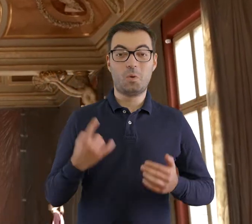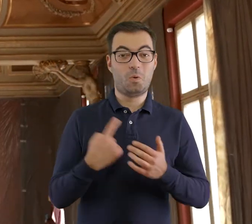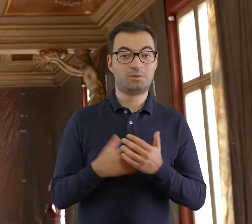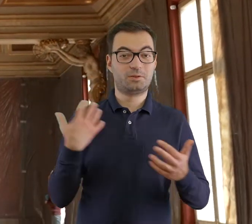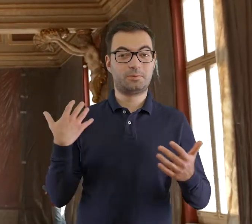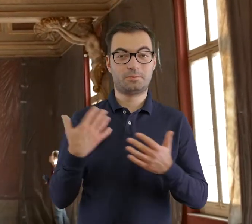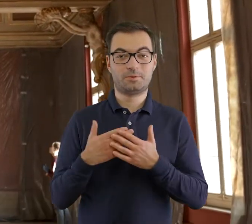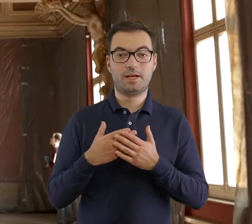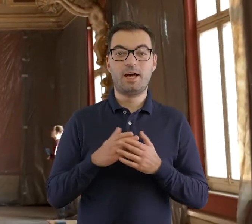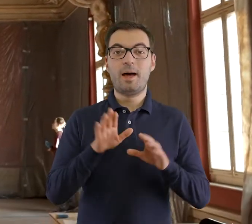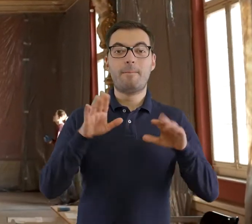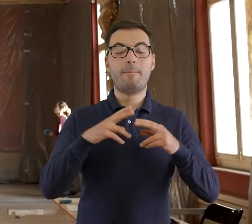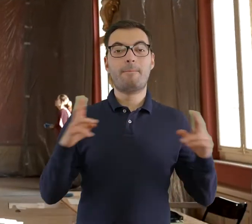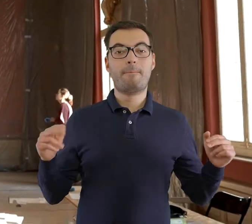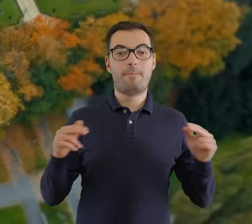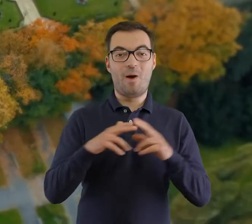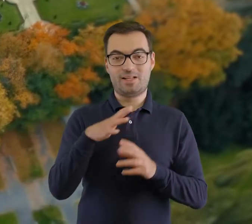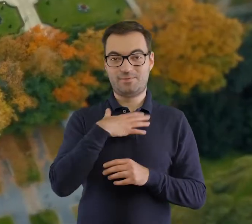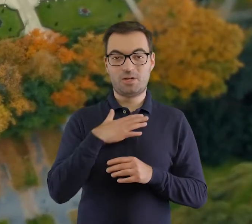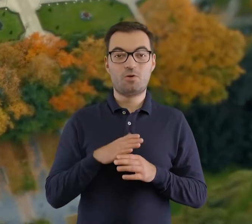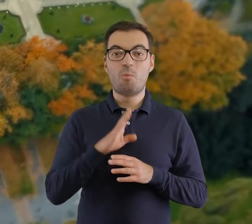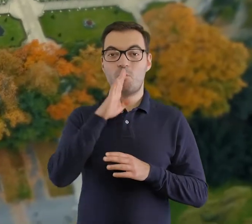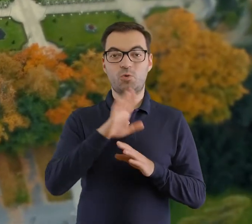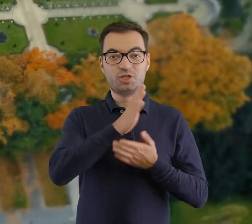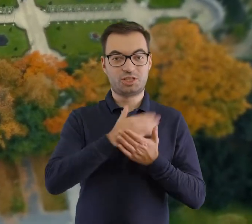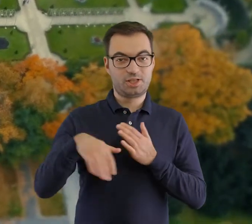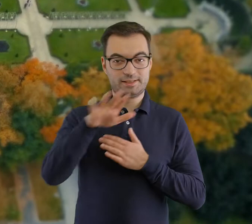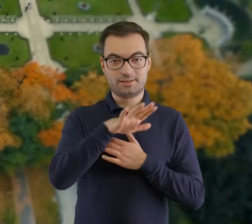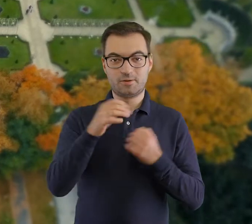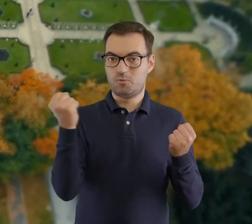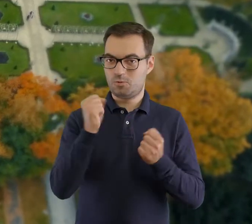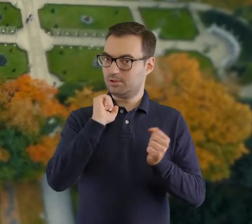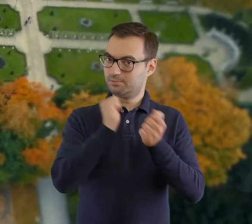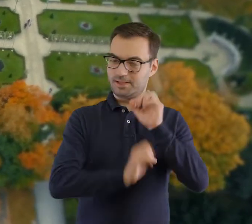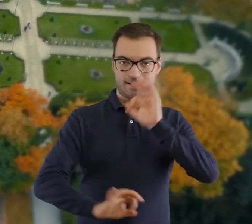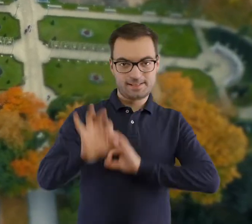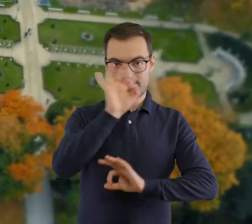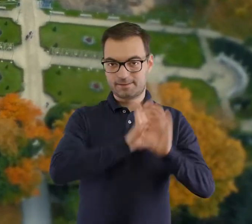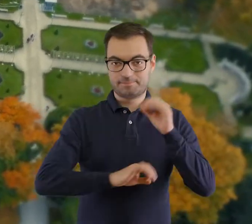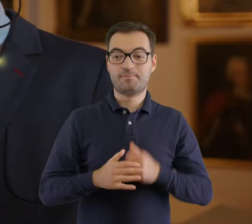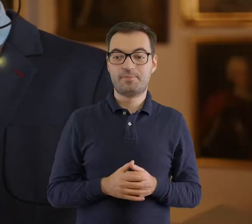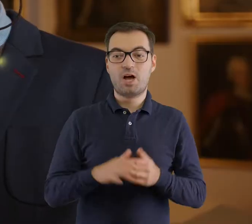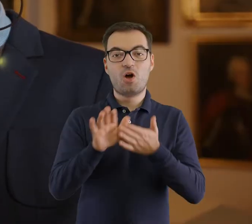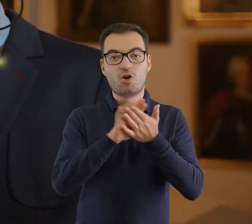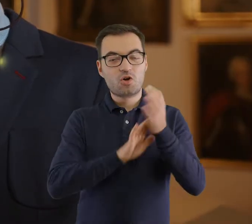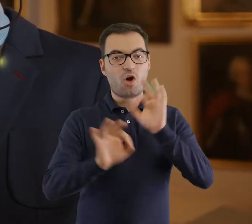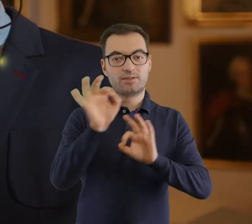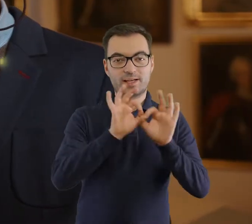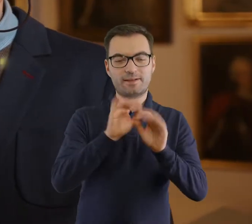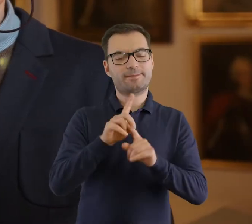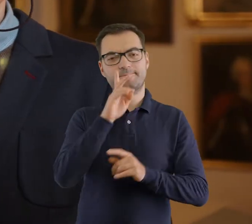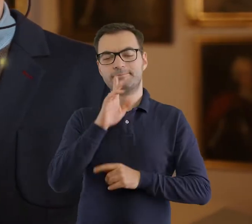W ostatnim czasie północne skrzydło pałacu w Wilanowie przechodzi znaczące zmiany. Konserwacji i